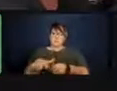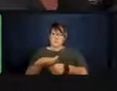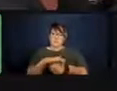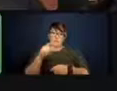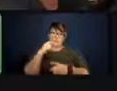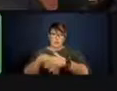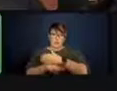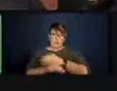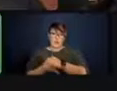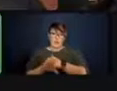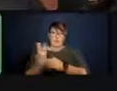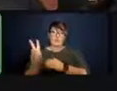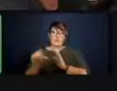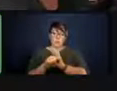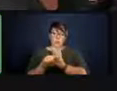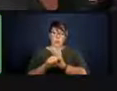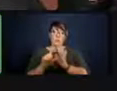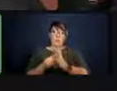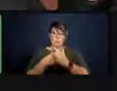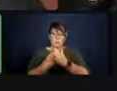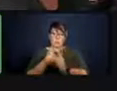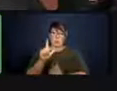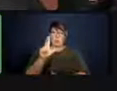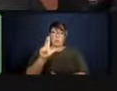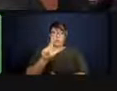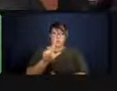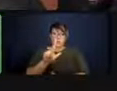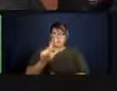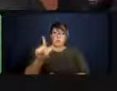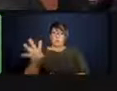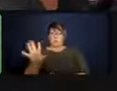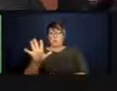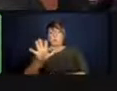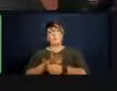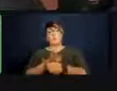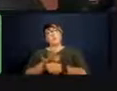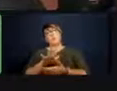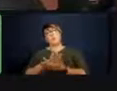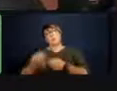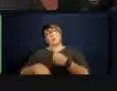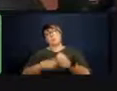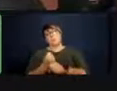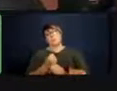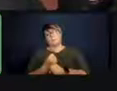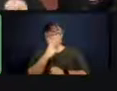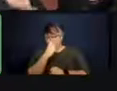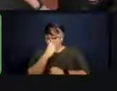إلى المواقع، وهذه طبعا من ضمن